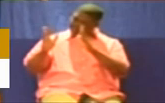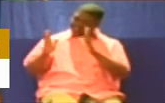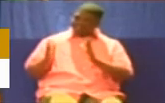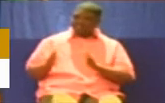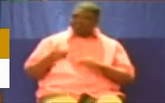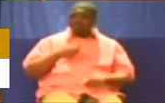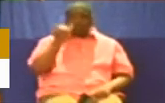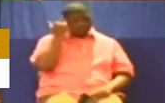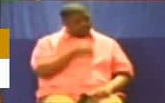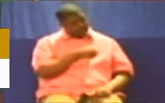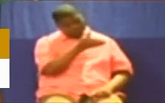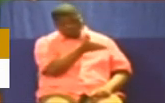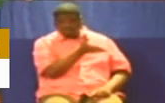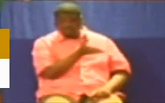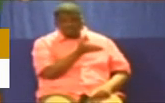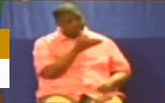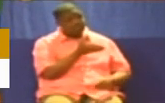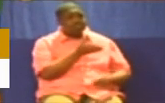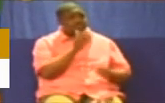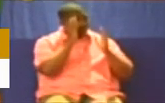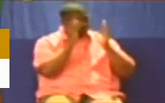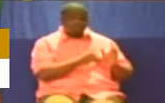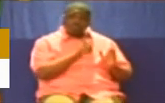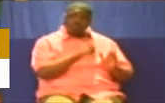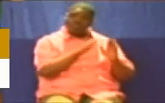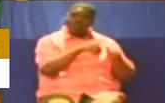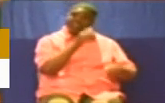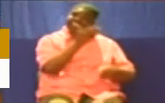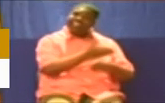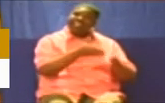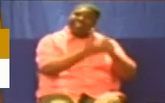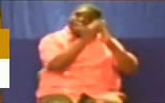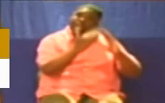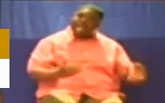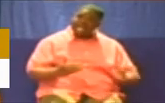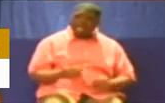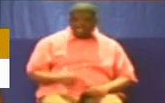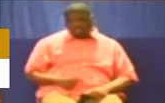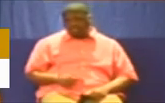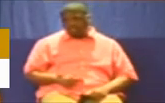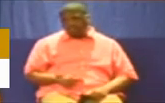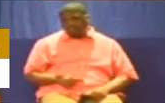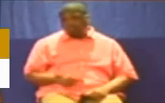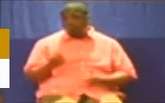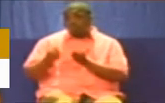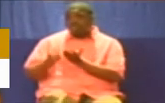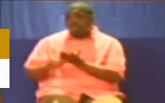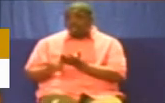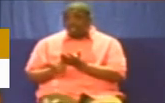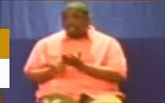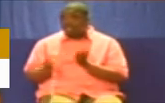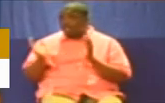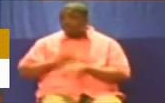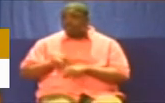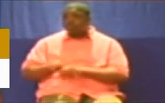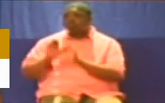ningeliwashauri sana wabunge ni vizuri kwa hivyo, na ndivyo ilivyo. Wabunge wenzetu tuseme wa Uganda, hamalizi mtu